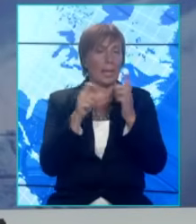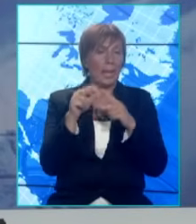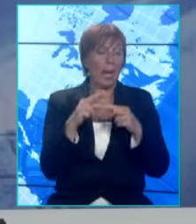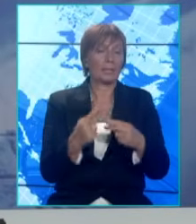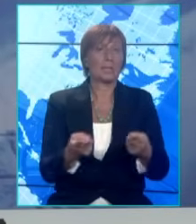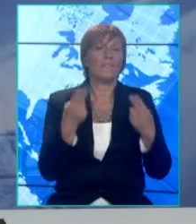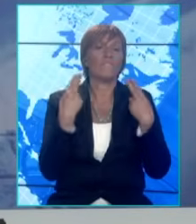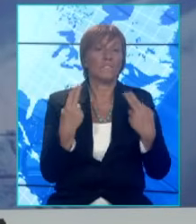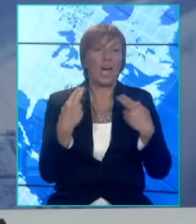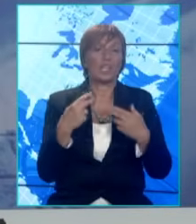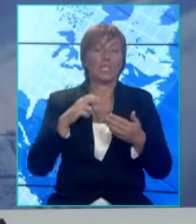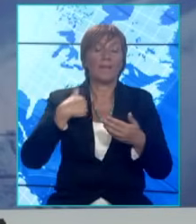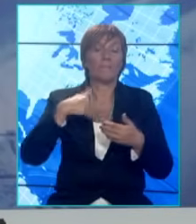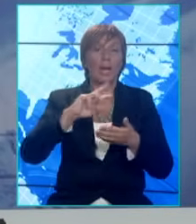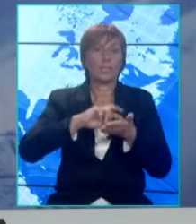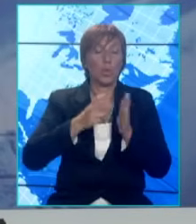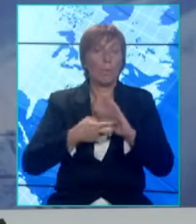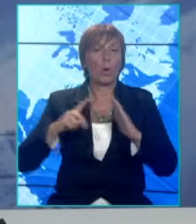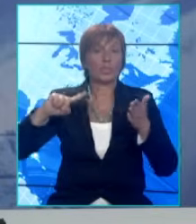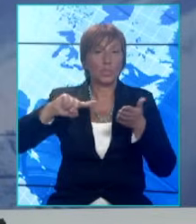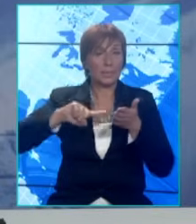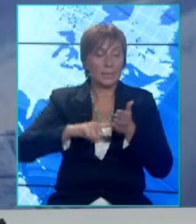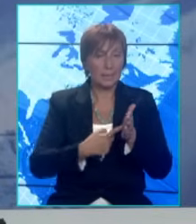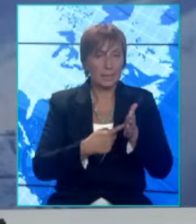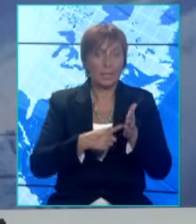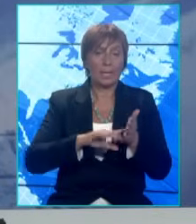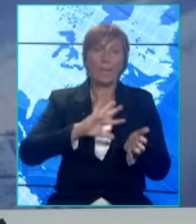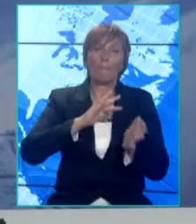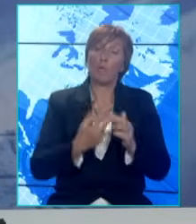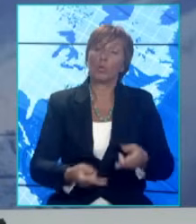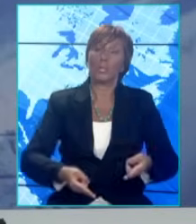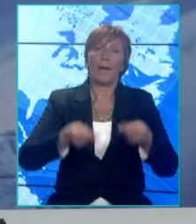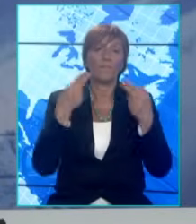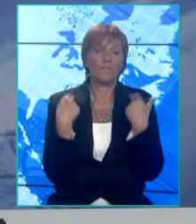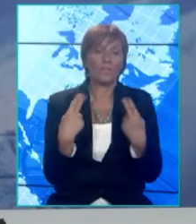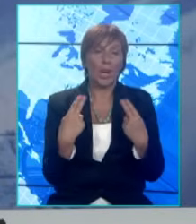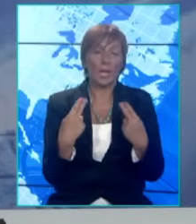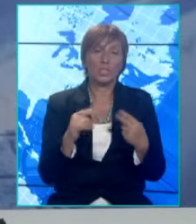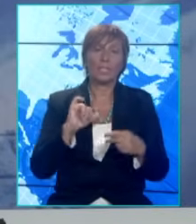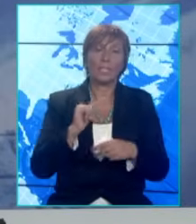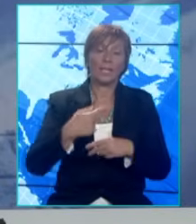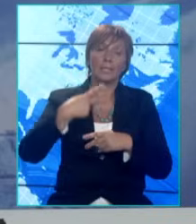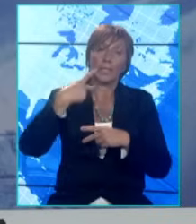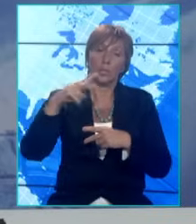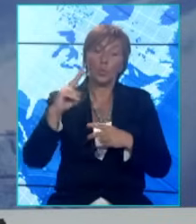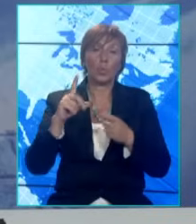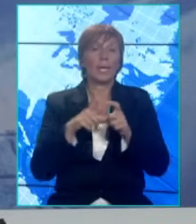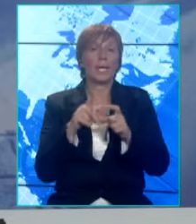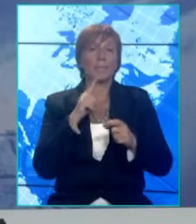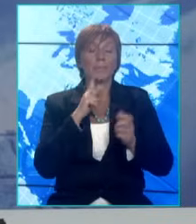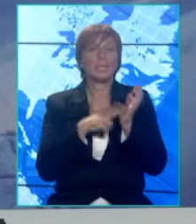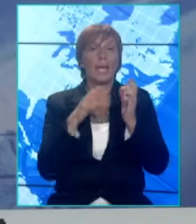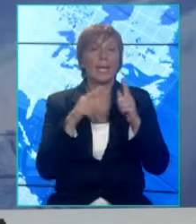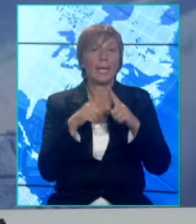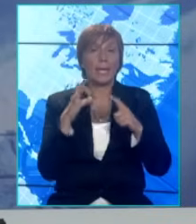Podjednako važan vanjsko-politički cilj, slažem se zajedno s vama, dakle možda čak i važniji u kontekstu one druge dimenzije koja NATO,